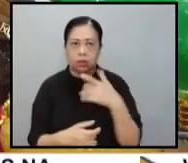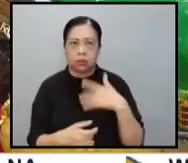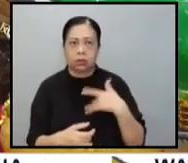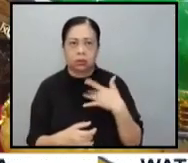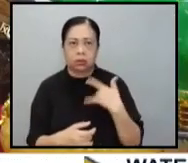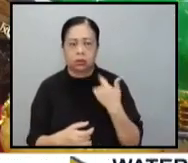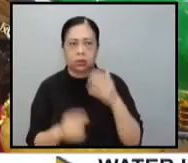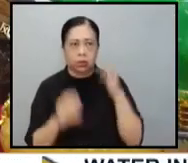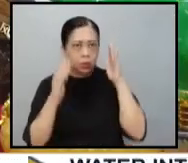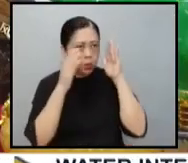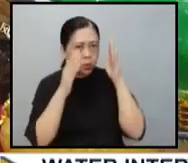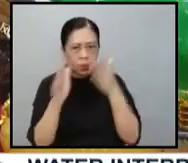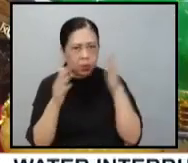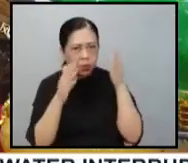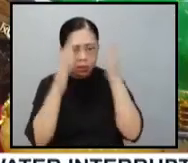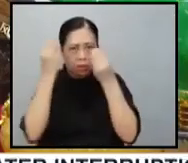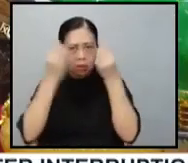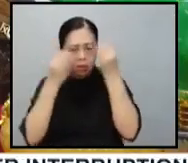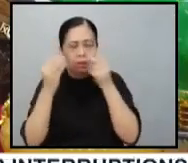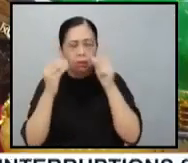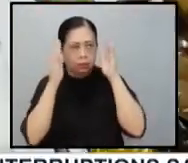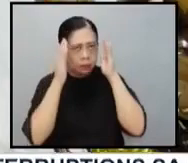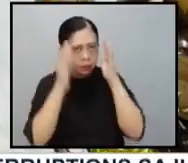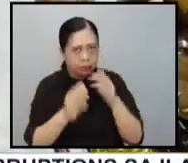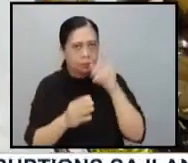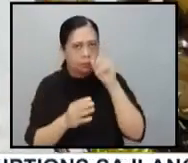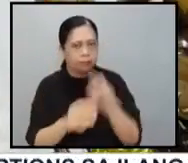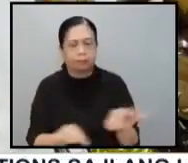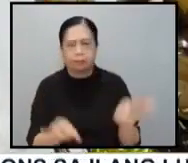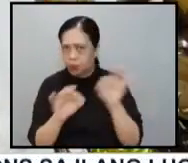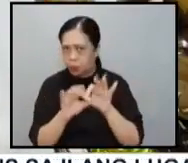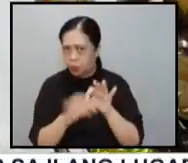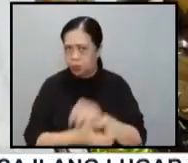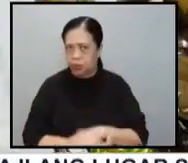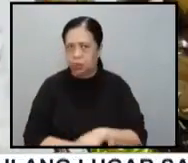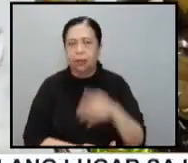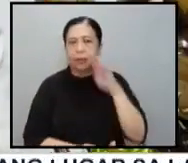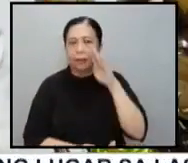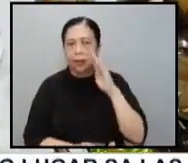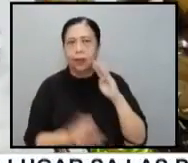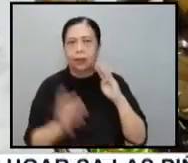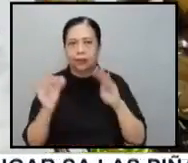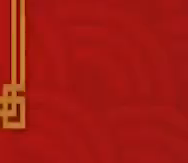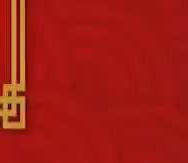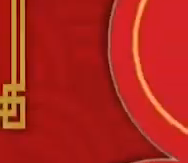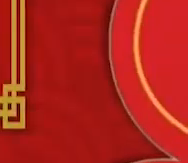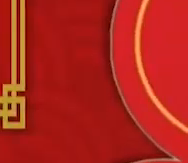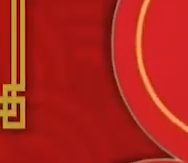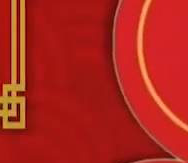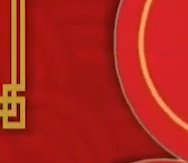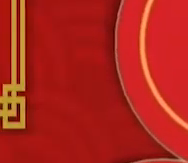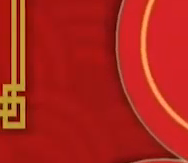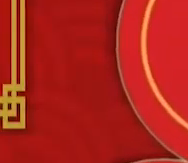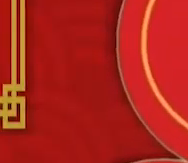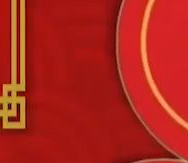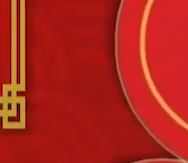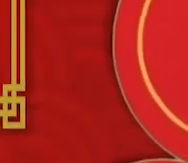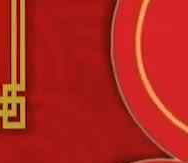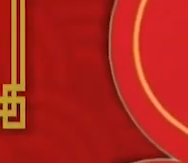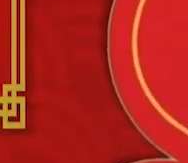sa mga bagay na dapat na pahalagahan mo. Brown at 8 ang swerte sa Year of the Snake.